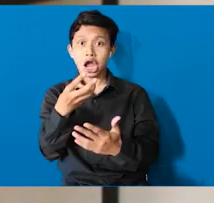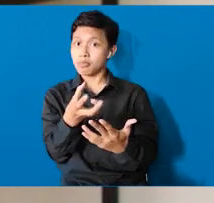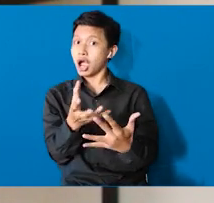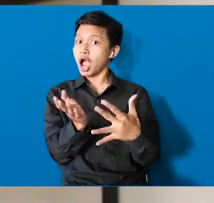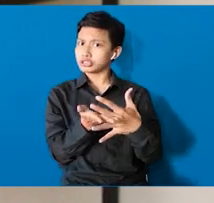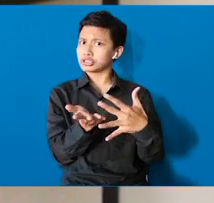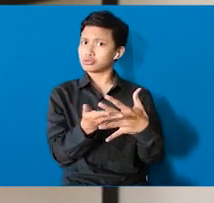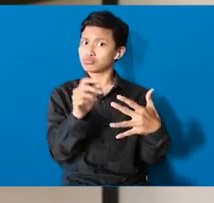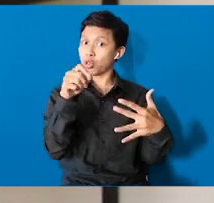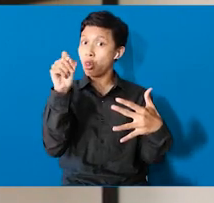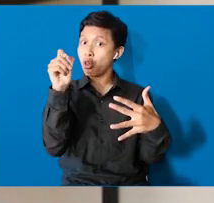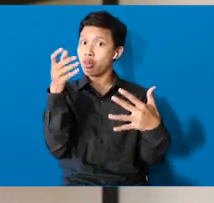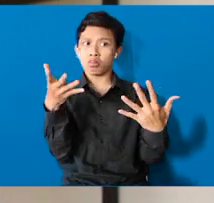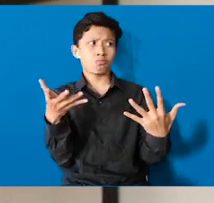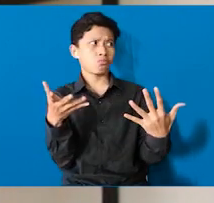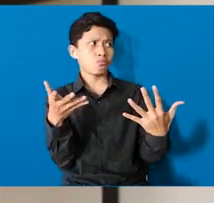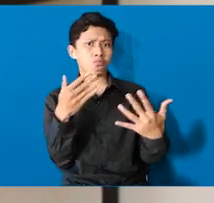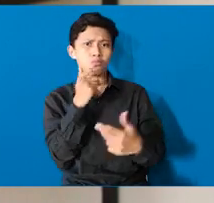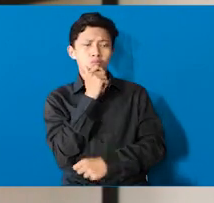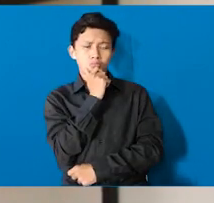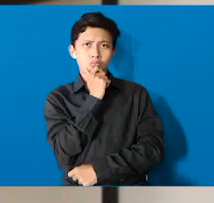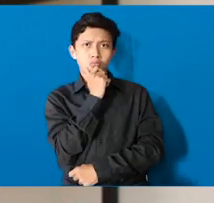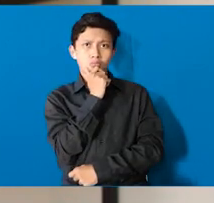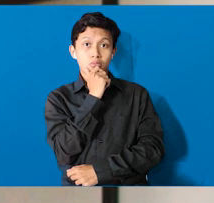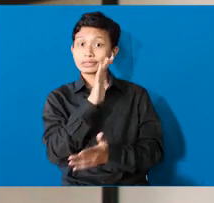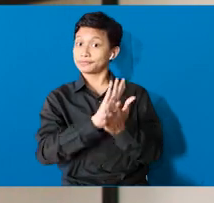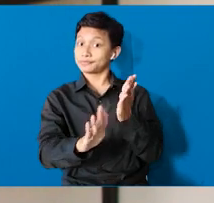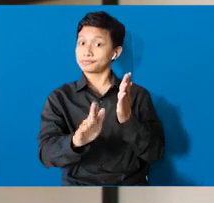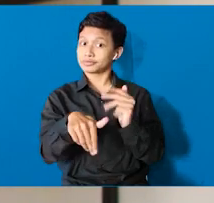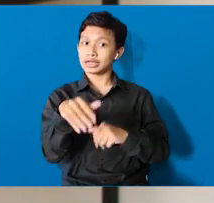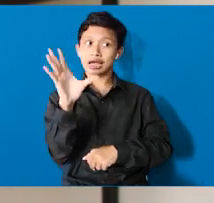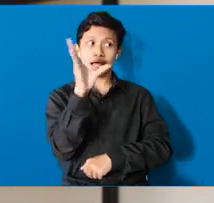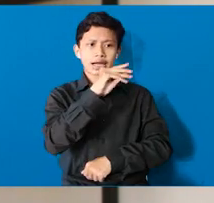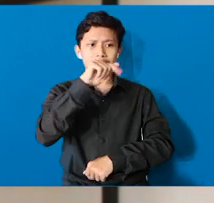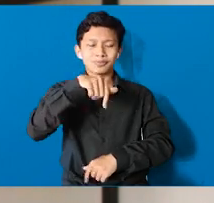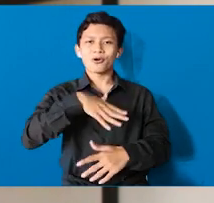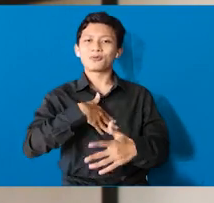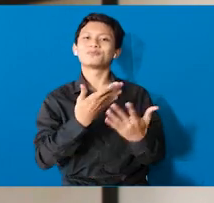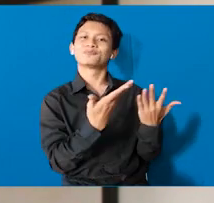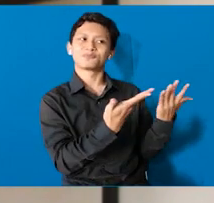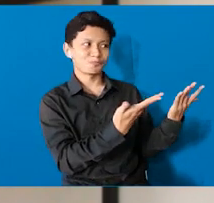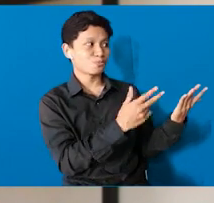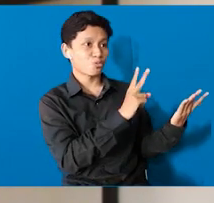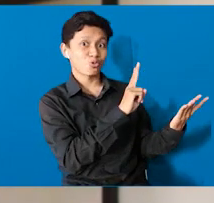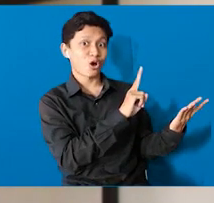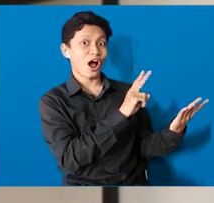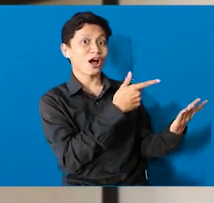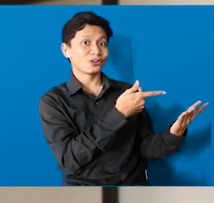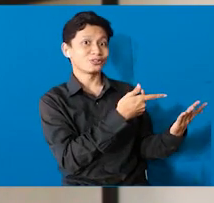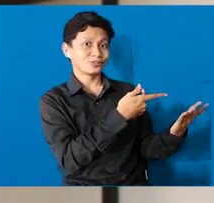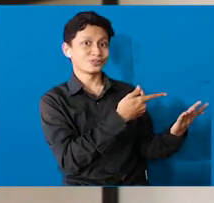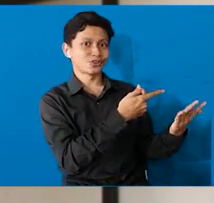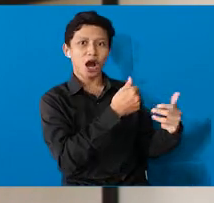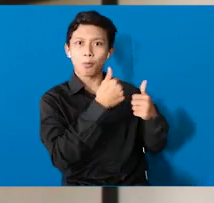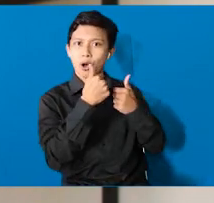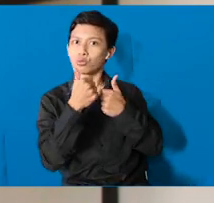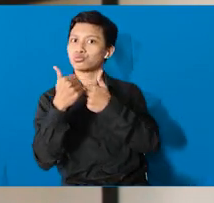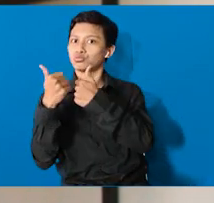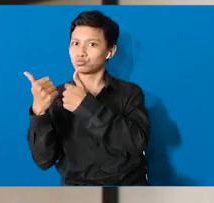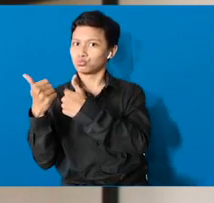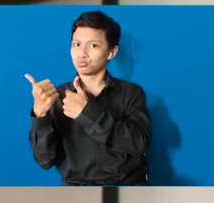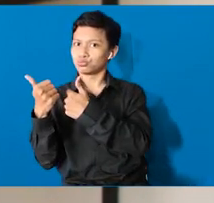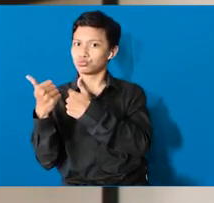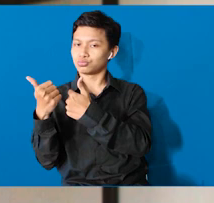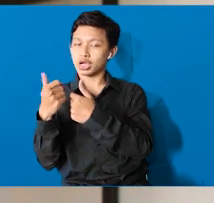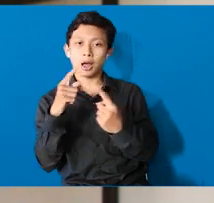untuk diakses? Nah, untuk itu, pada kesempatan kali ini kita akan ditemani oleh dua narasumber kita yang kompeten